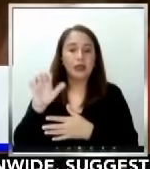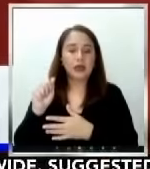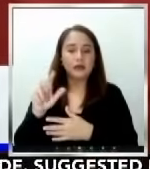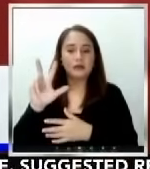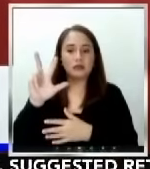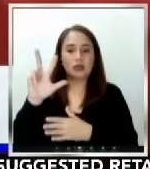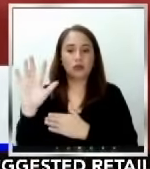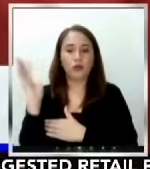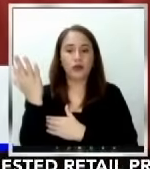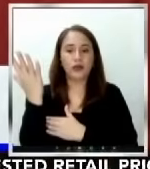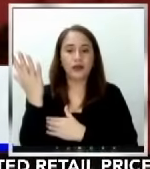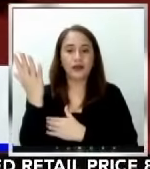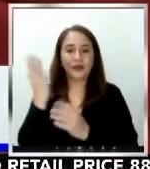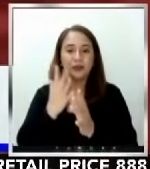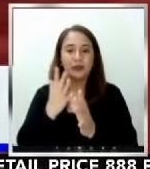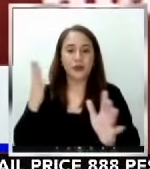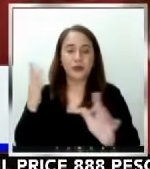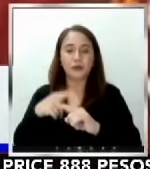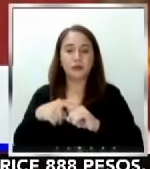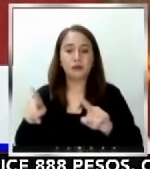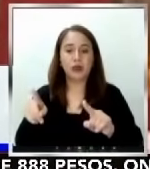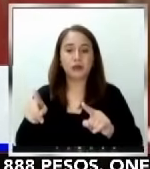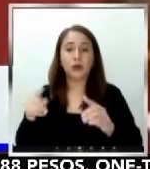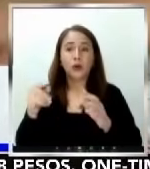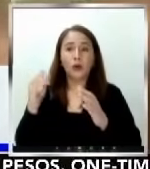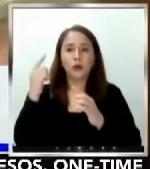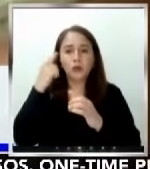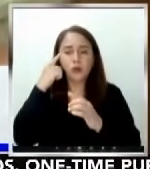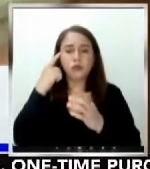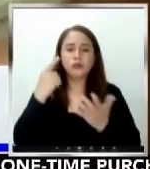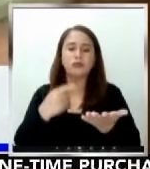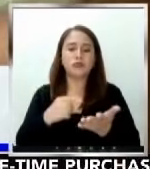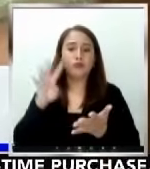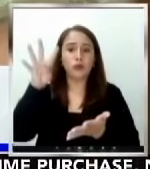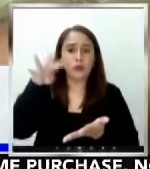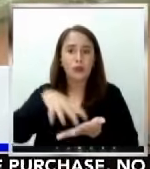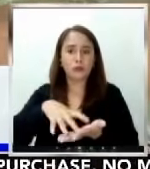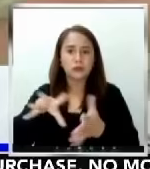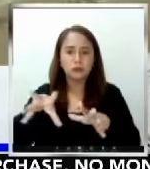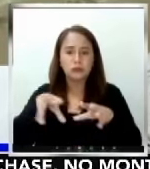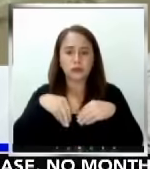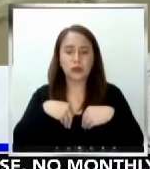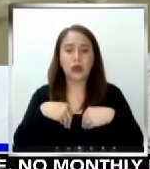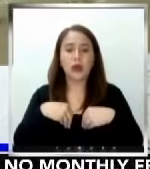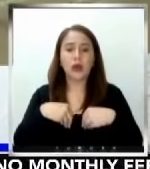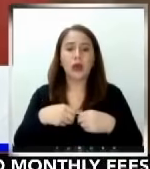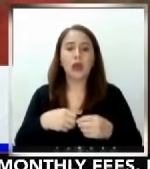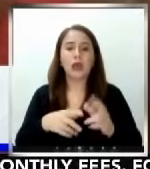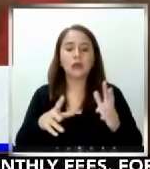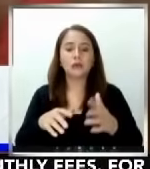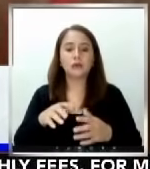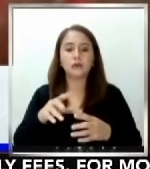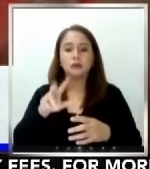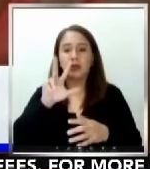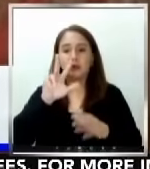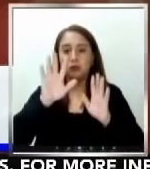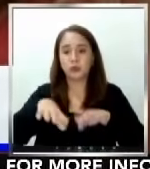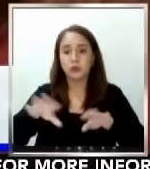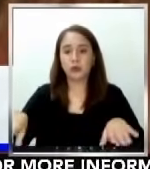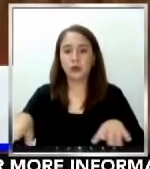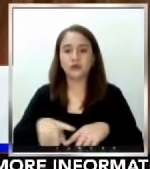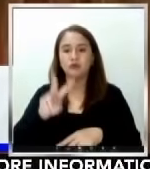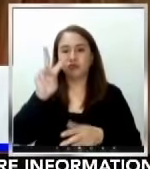pumila. Pero ang inaasahang 4,000 pesos para sa kanya at 3 maliliit na anak, naging 2,000